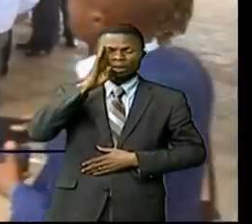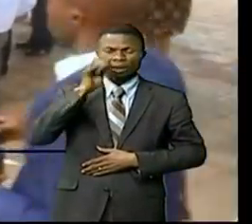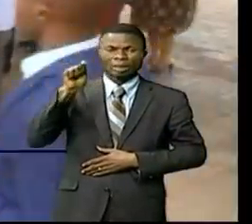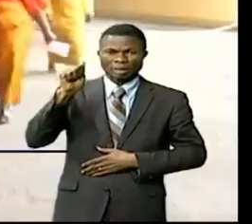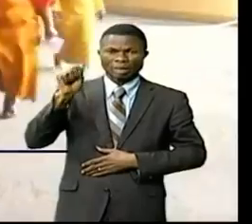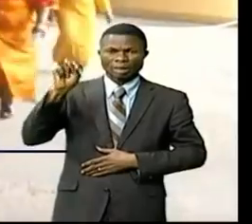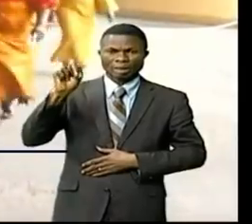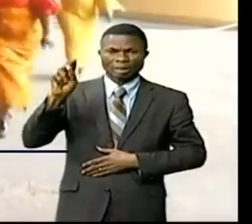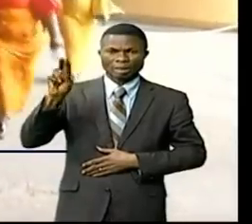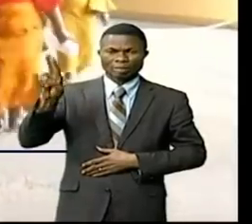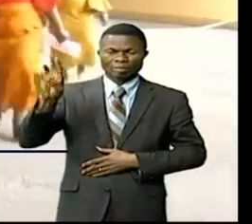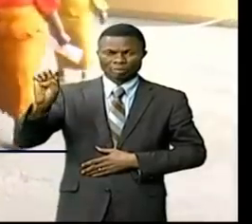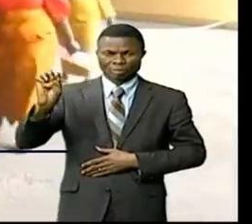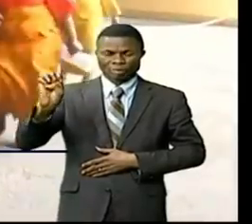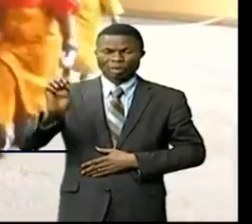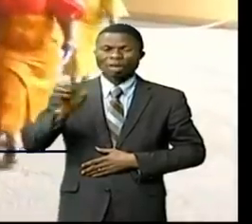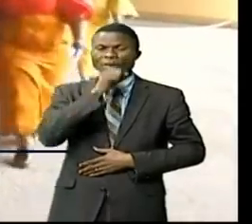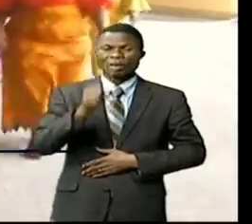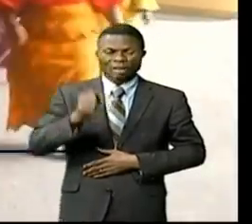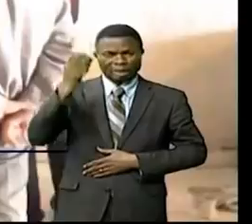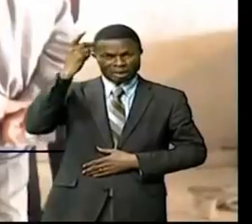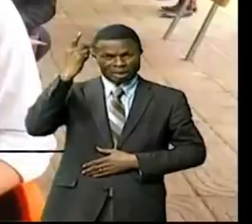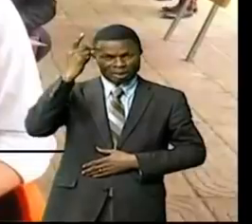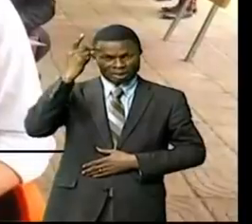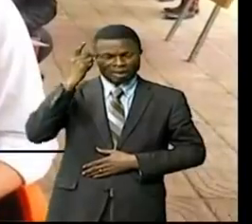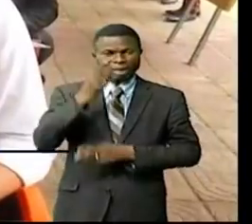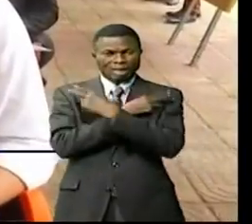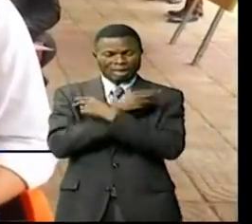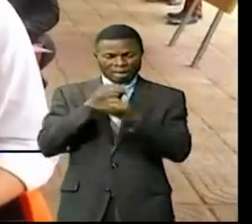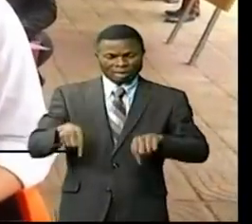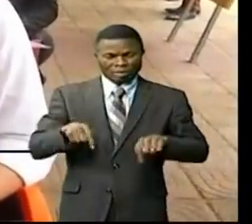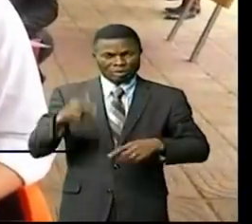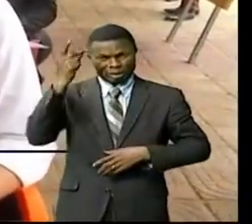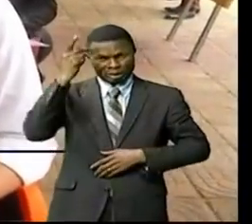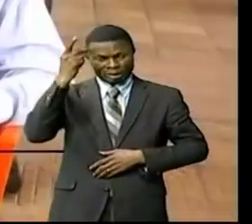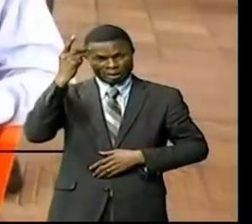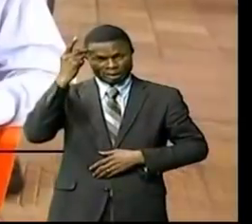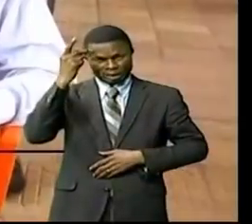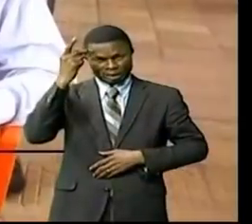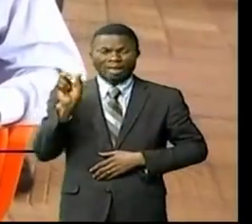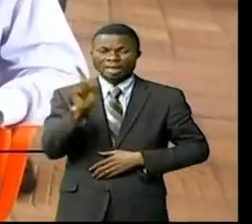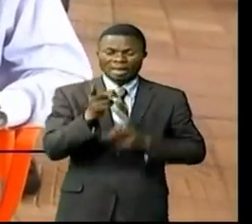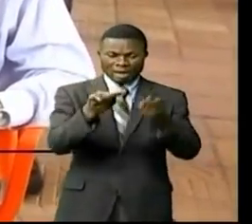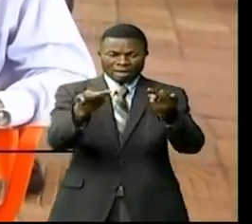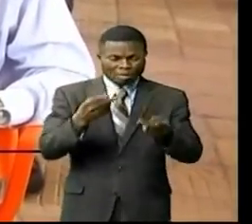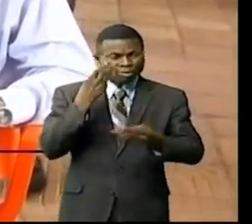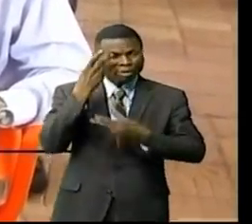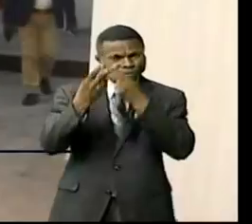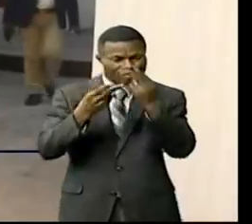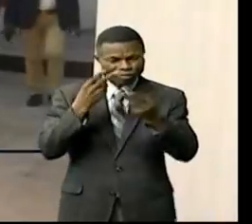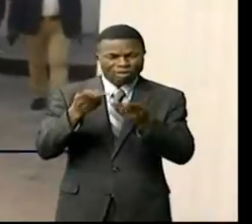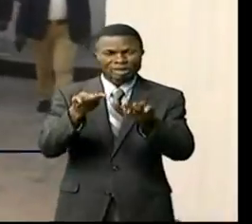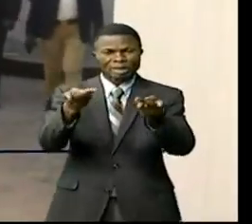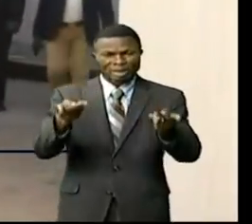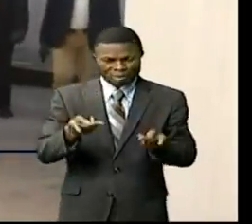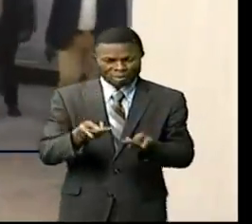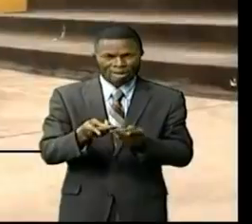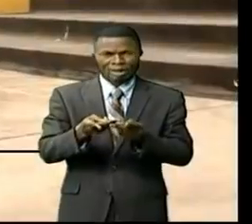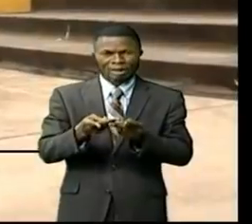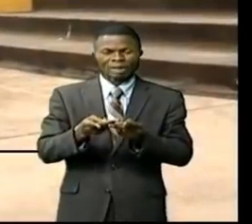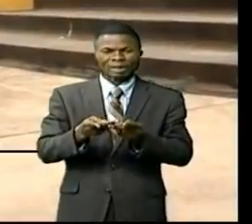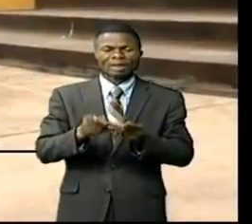un habitué de Kinshasa, profitant de son séjour sur place, est venu visiter ce site. Une façon pour lui de maintenir le